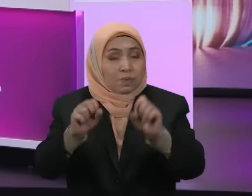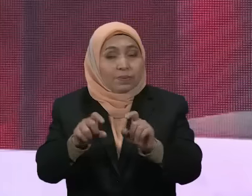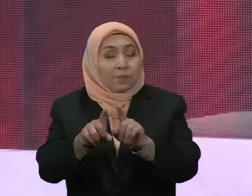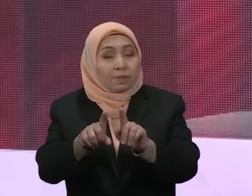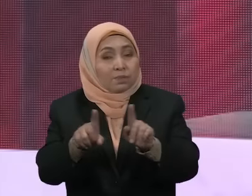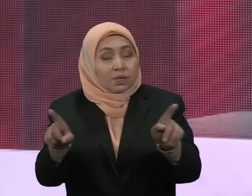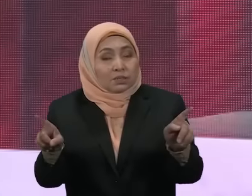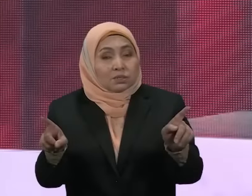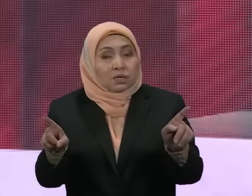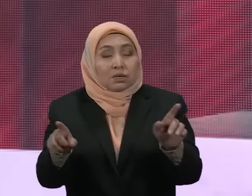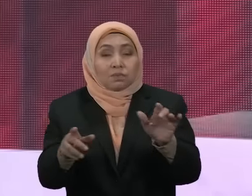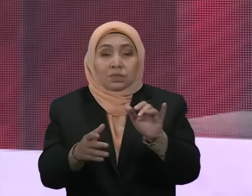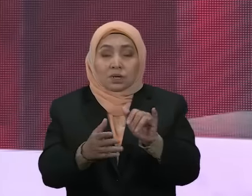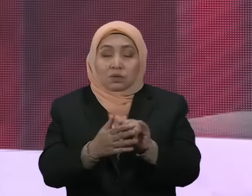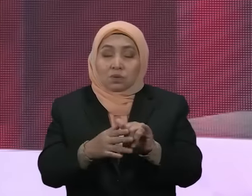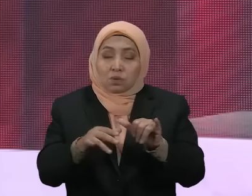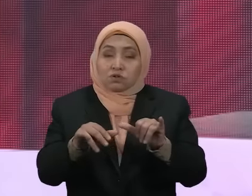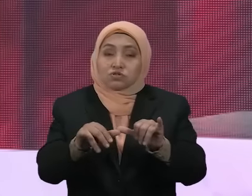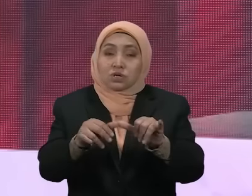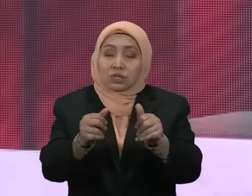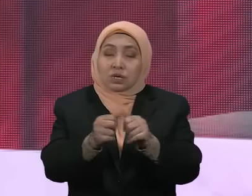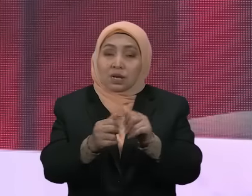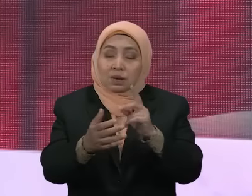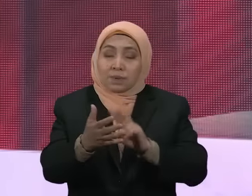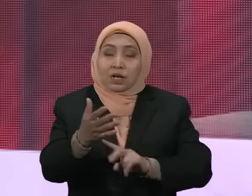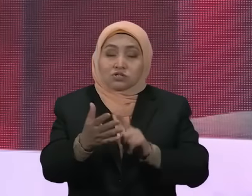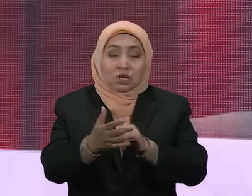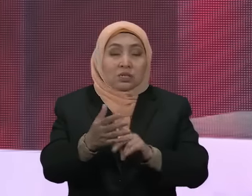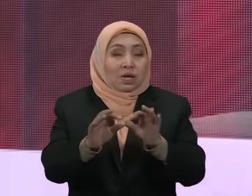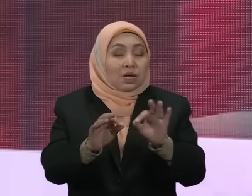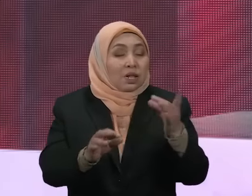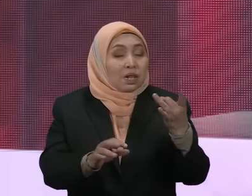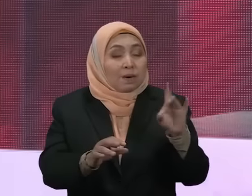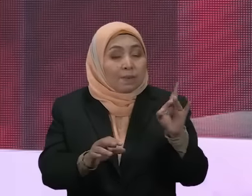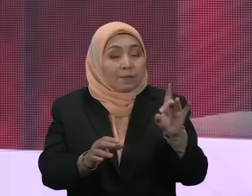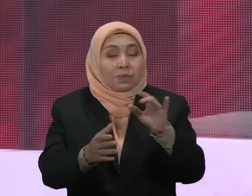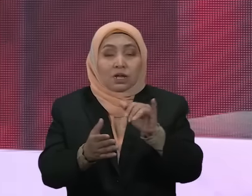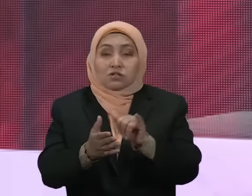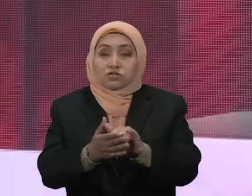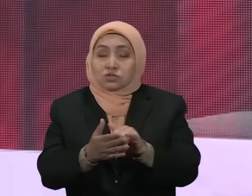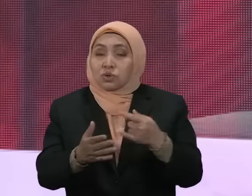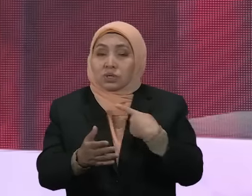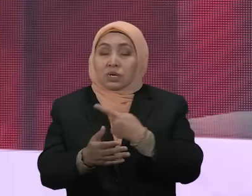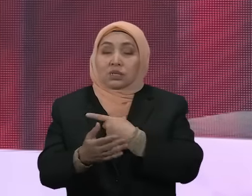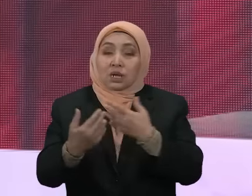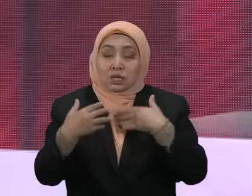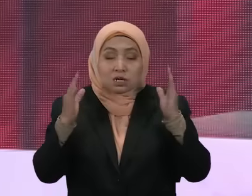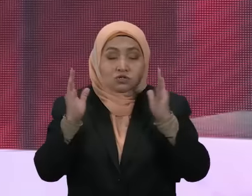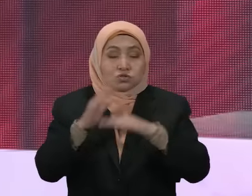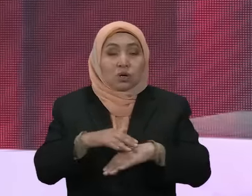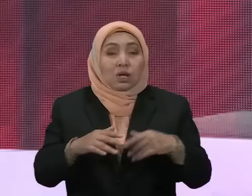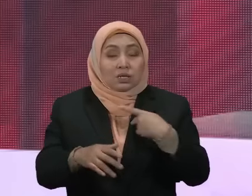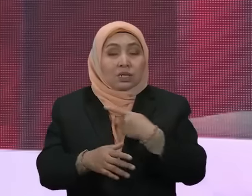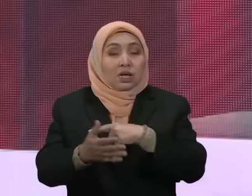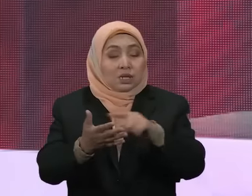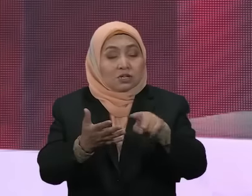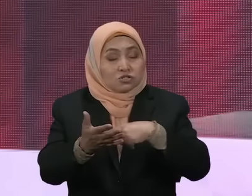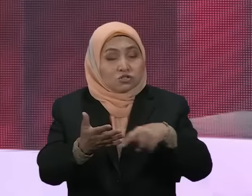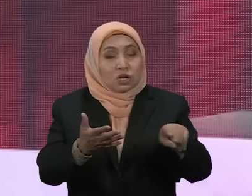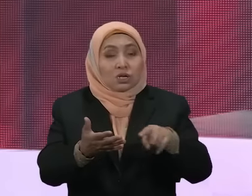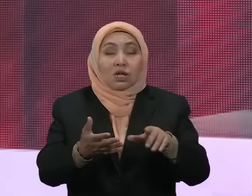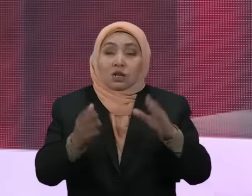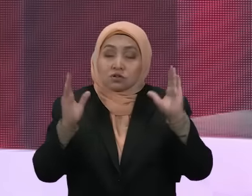itu konsisten dengan apa yang kita baca sebelum ini, ayat 18, ya, iaitu bila kita ada solat dan kita ada zakat, kan? Maksudnya solat ini